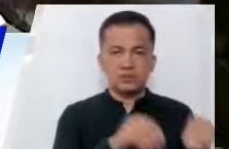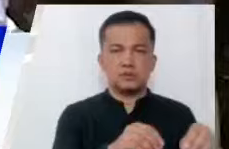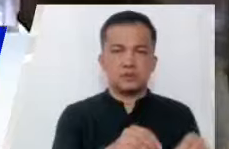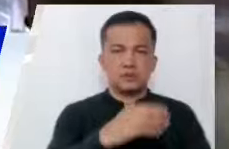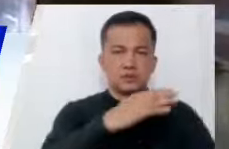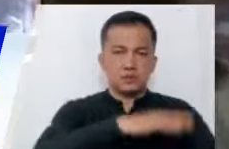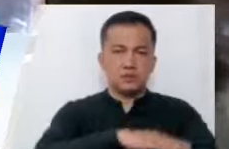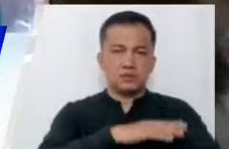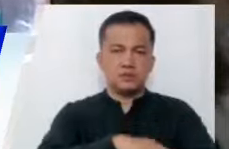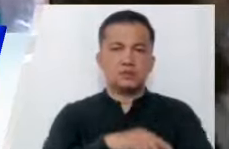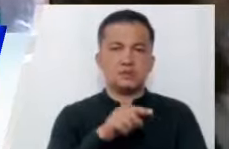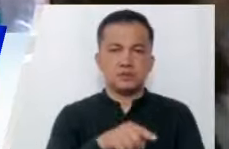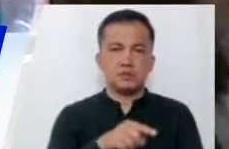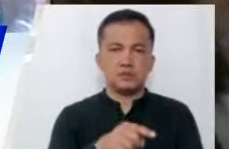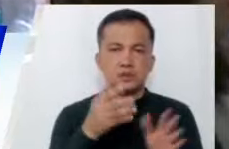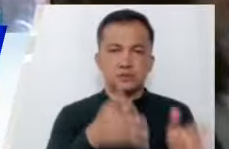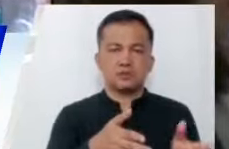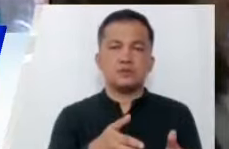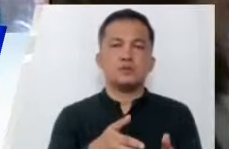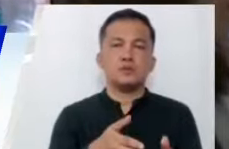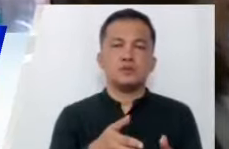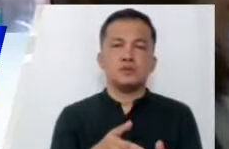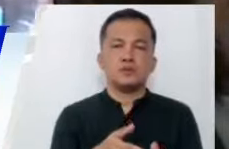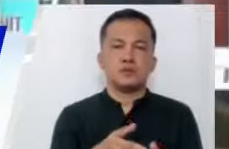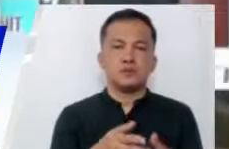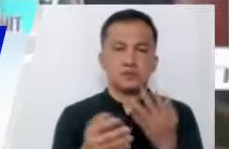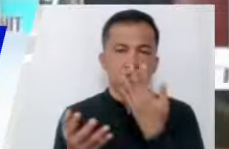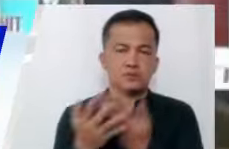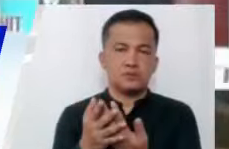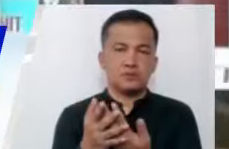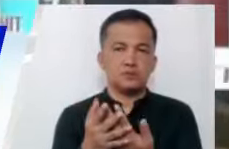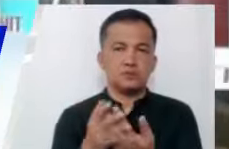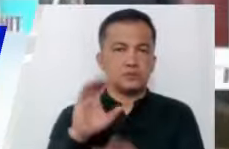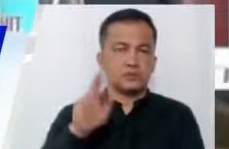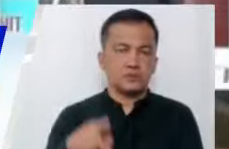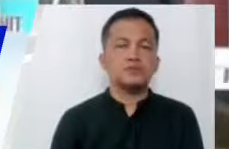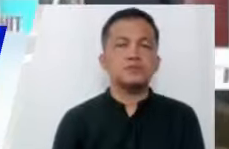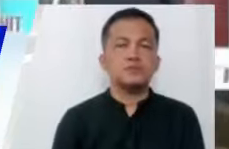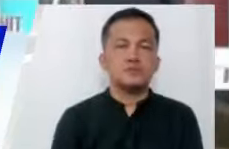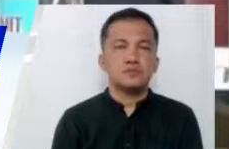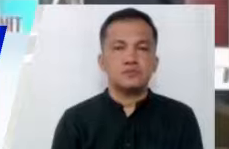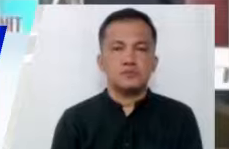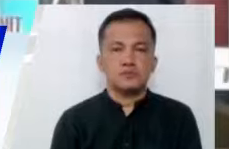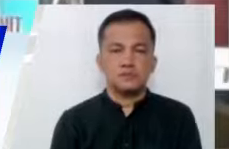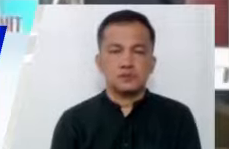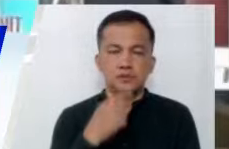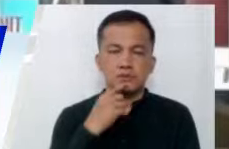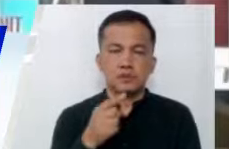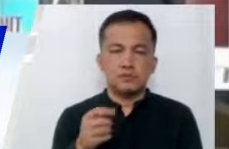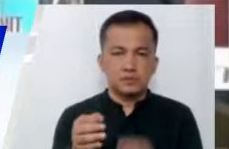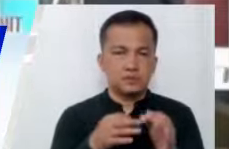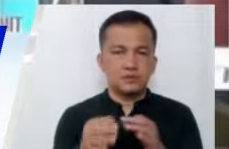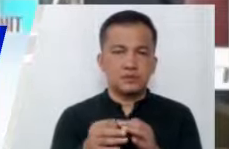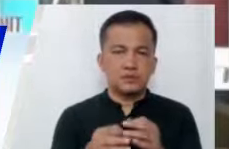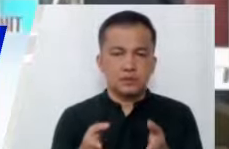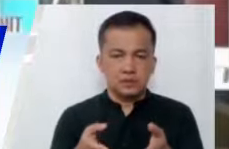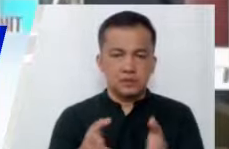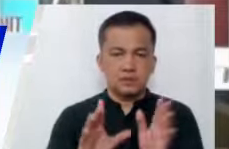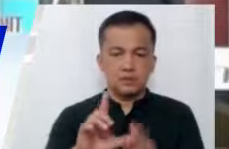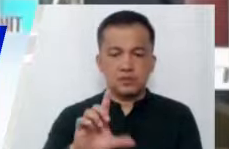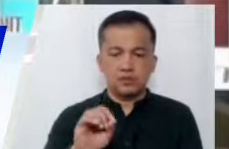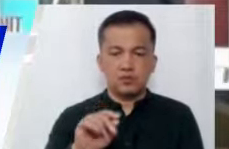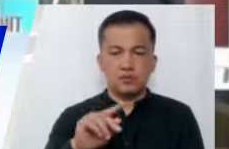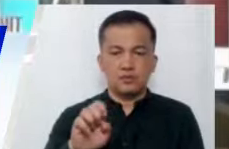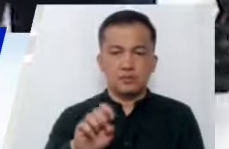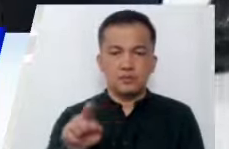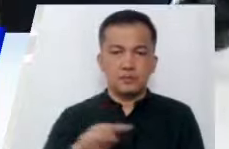Andun, naiwan doon sa loob ng selda yung cellphone. Nilinaw din ni Taas na pinayagan nila si Lopez na pumili ng sarili